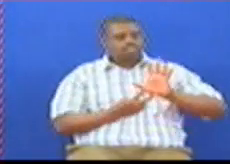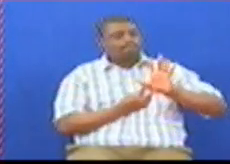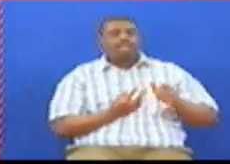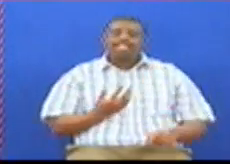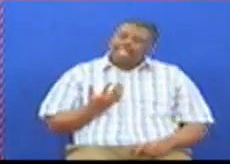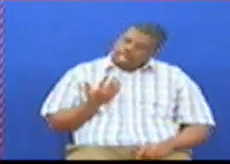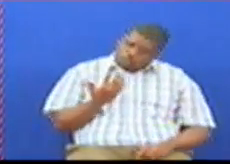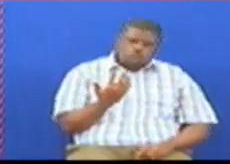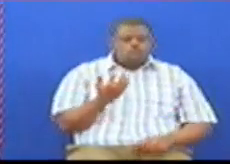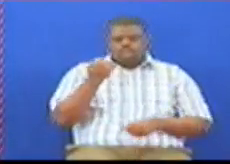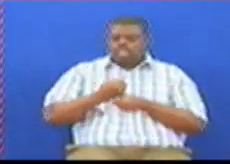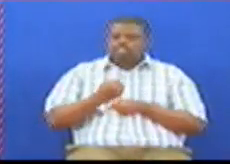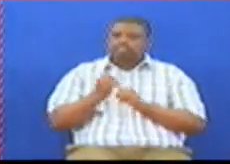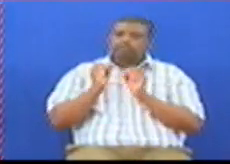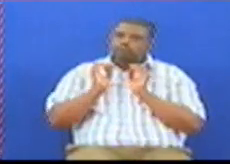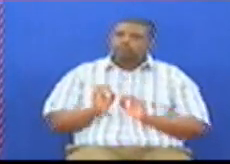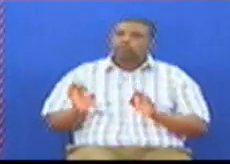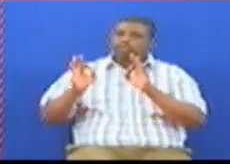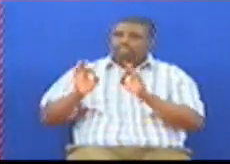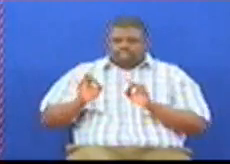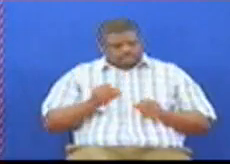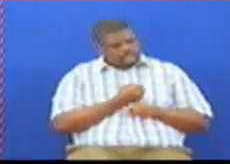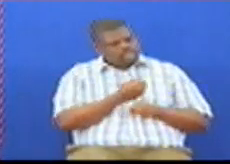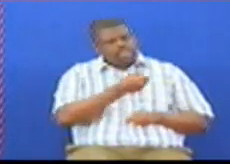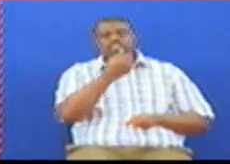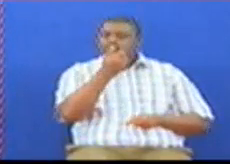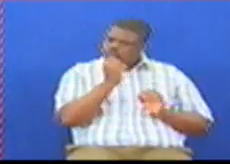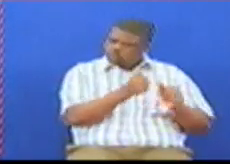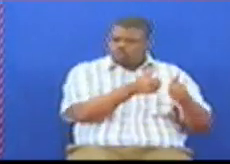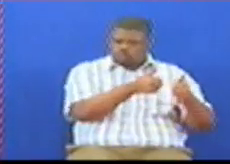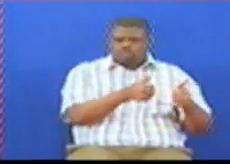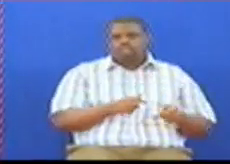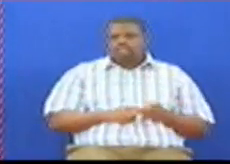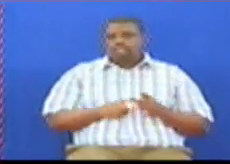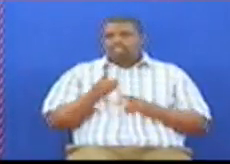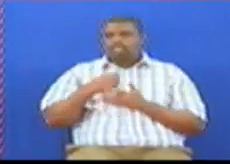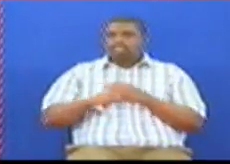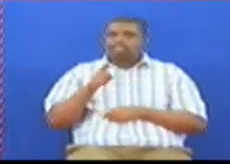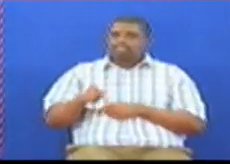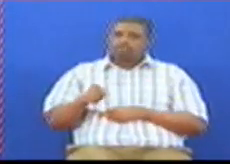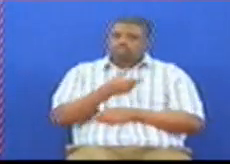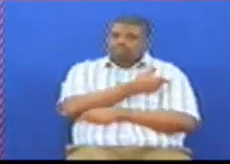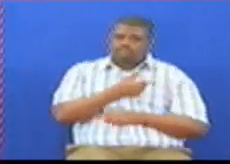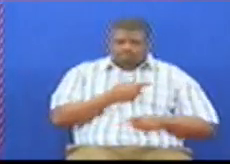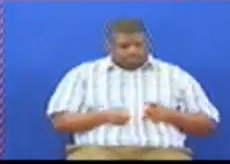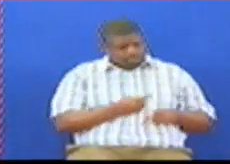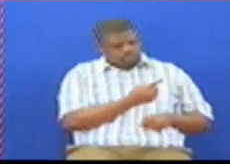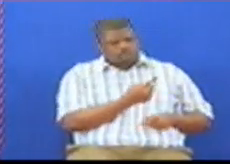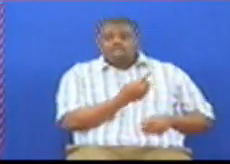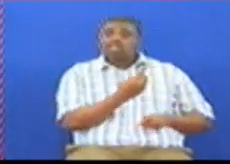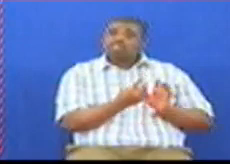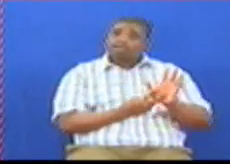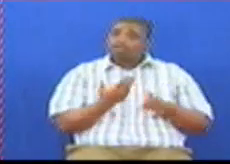175. Ni kazi nzuri na kazi ya kusifiwa. Na katika hizo hospitali 175